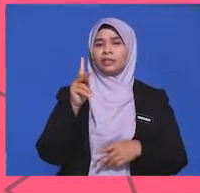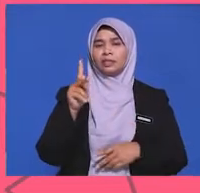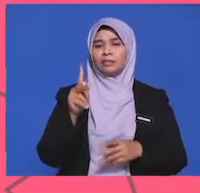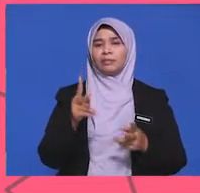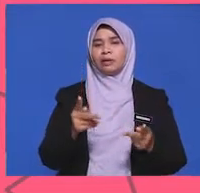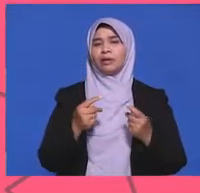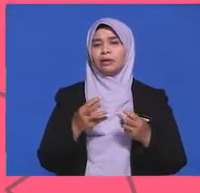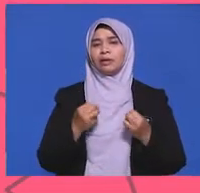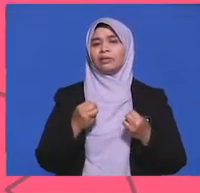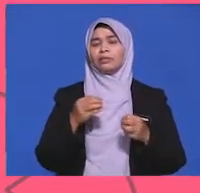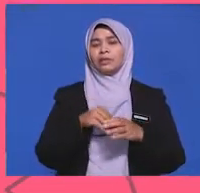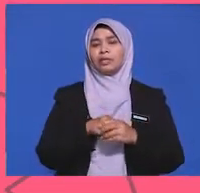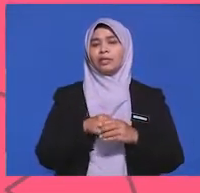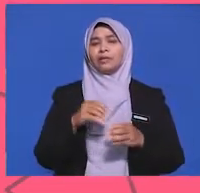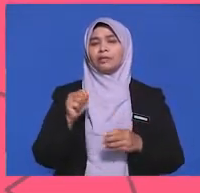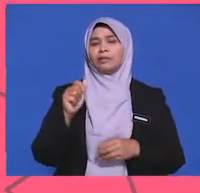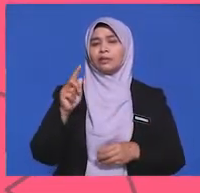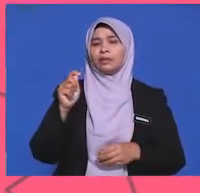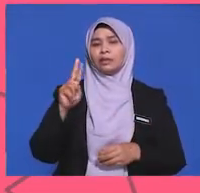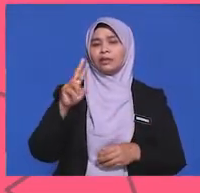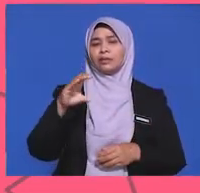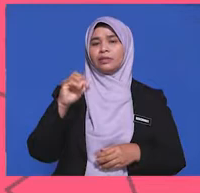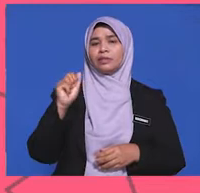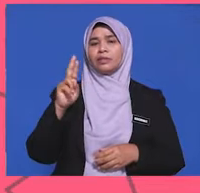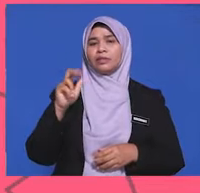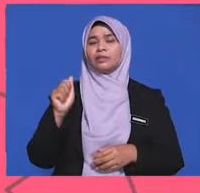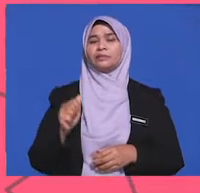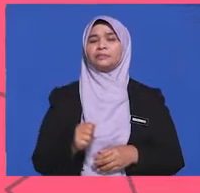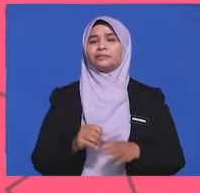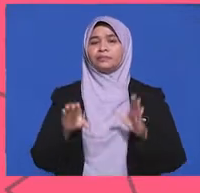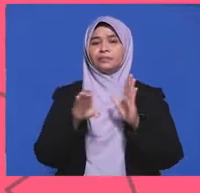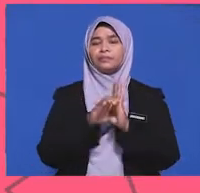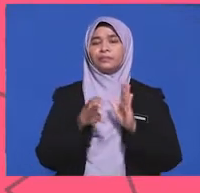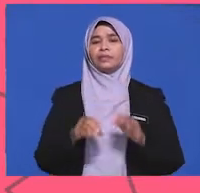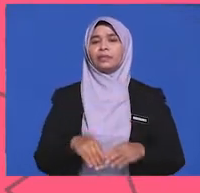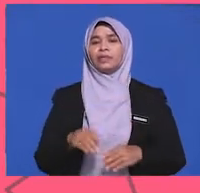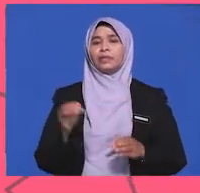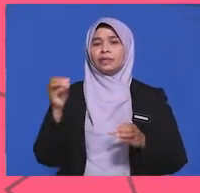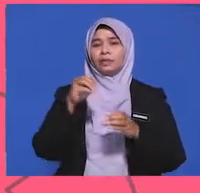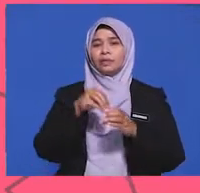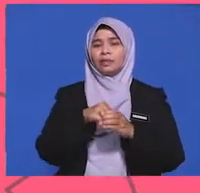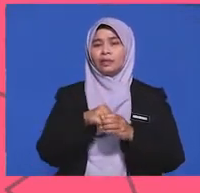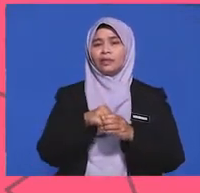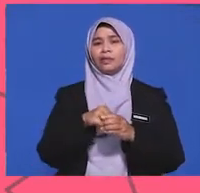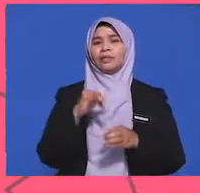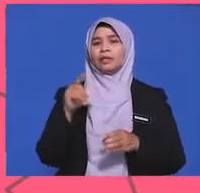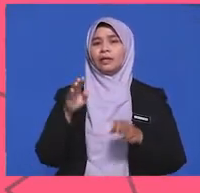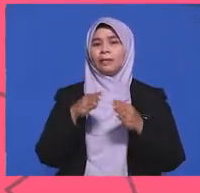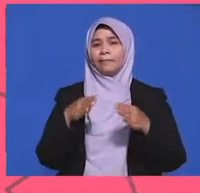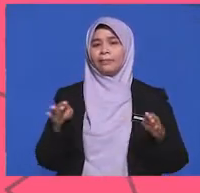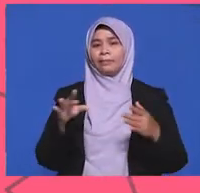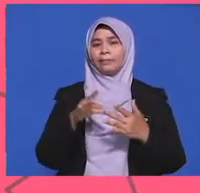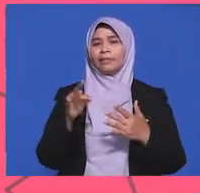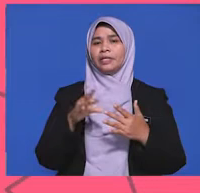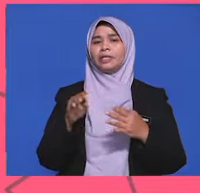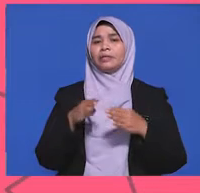cara. Ini adalah contoh jawapannya. Input yang dimasukkan ialah